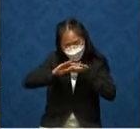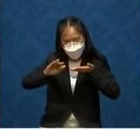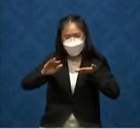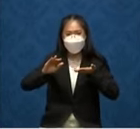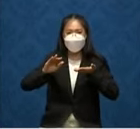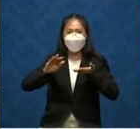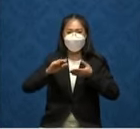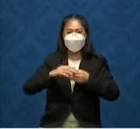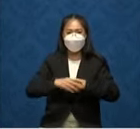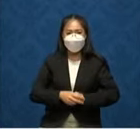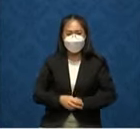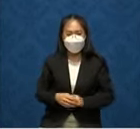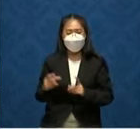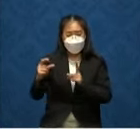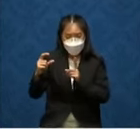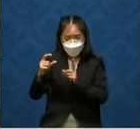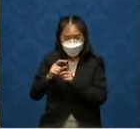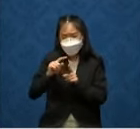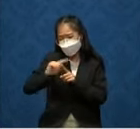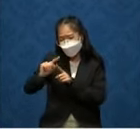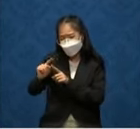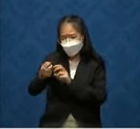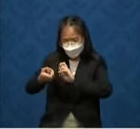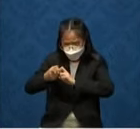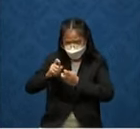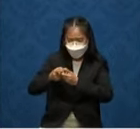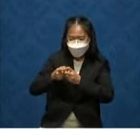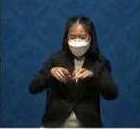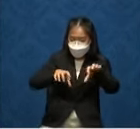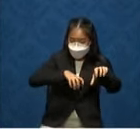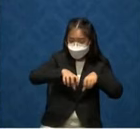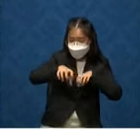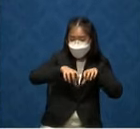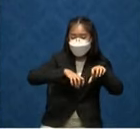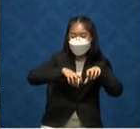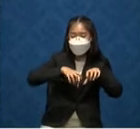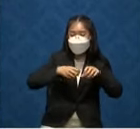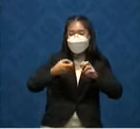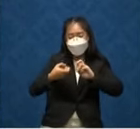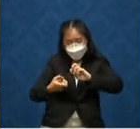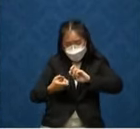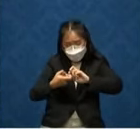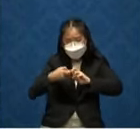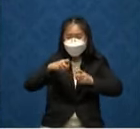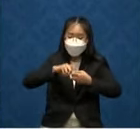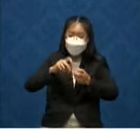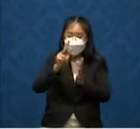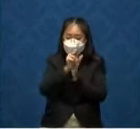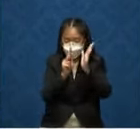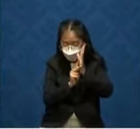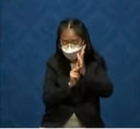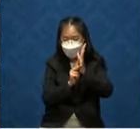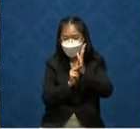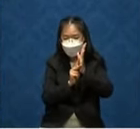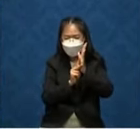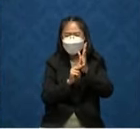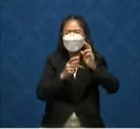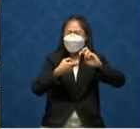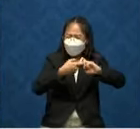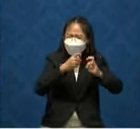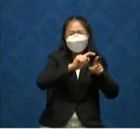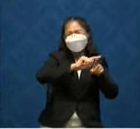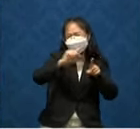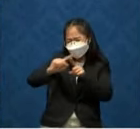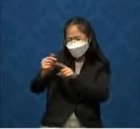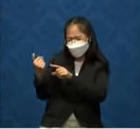หลายอย่างมันเป็นปัญหาในเชิงบริหารหลายอย่างเป็ปัหาในเชิงโกรจหมายทุอยางมีหักกรั